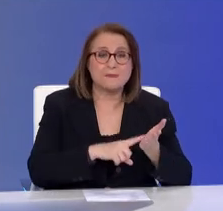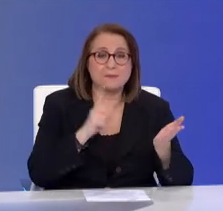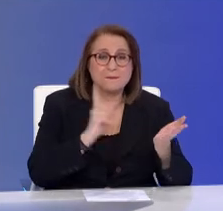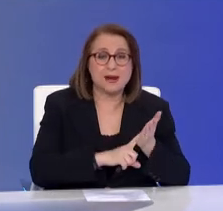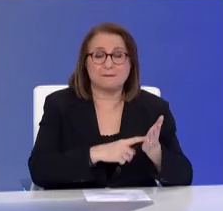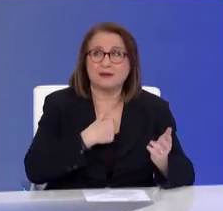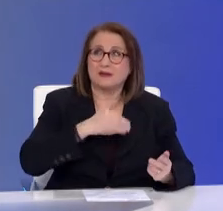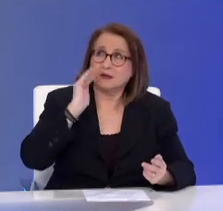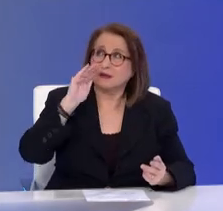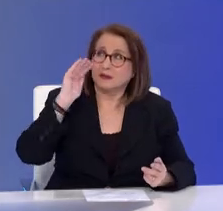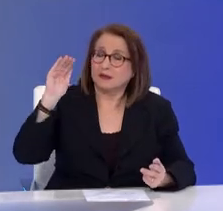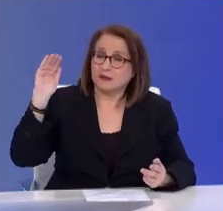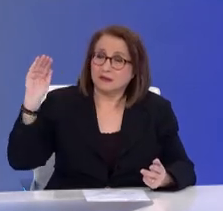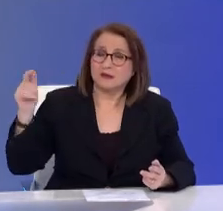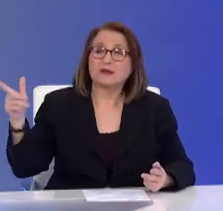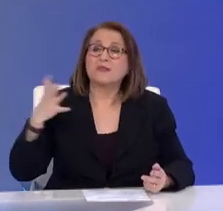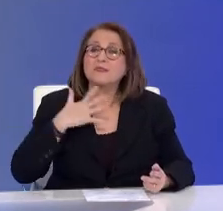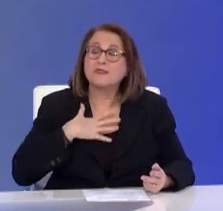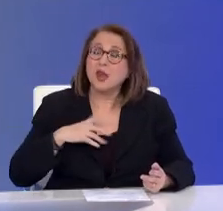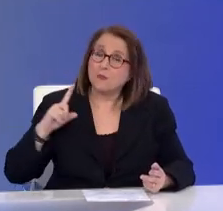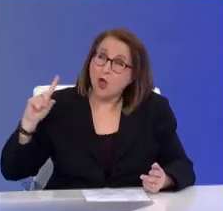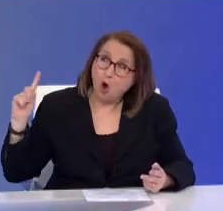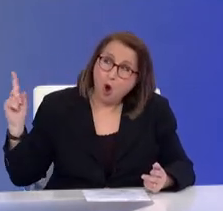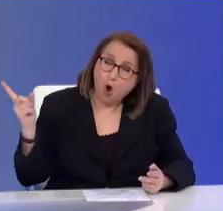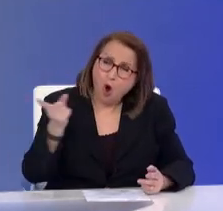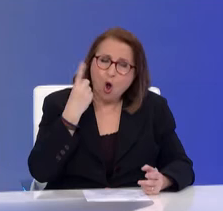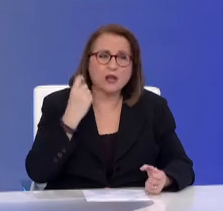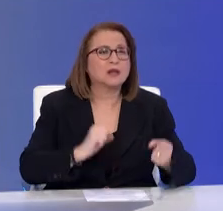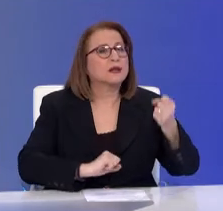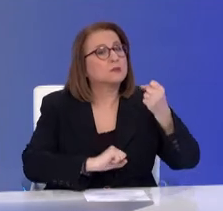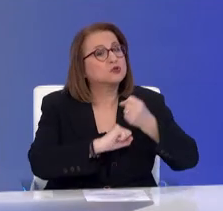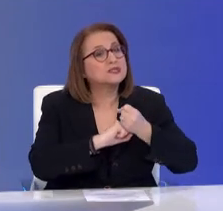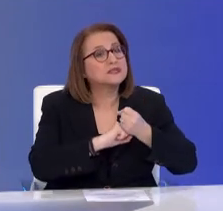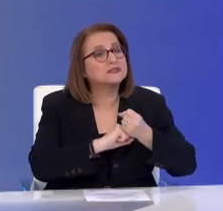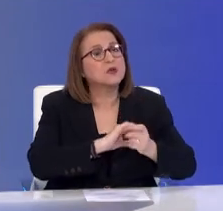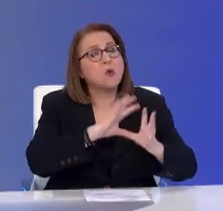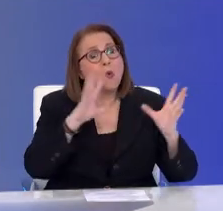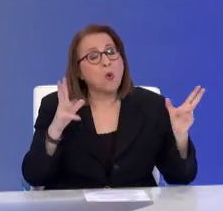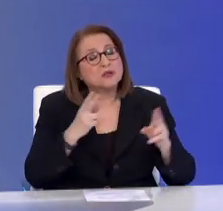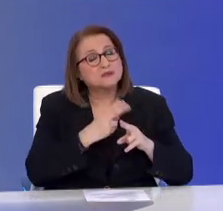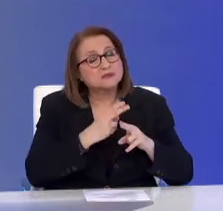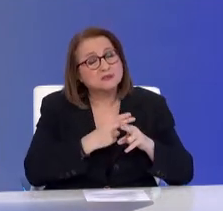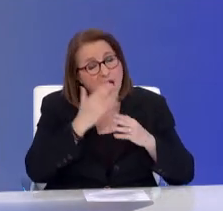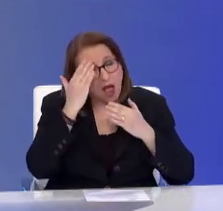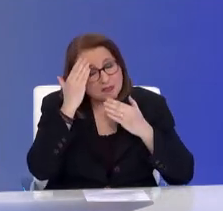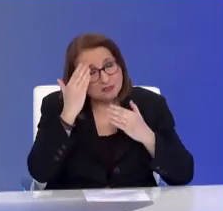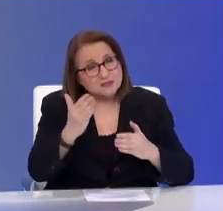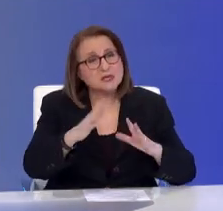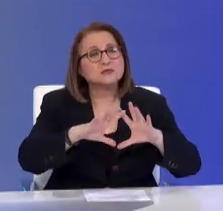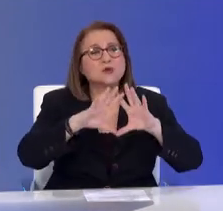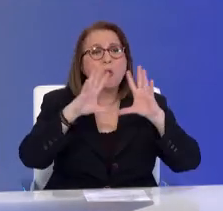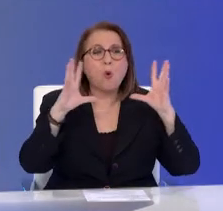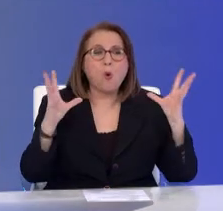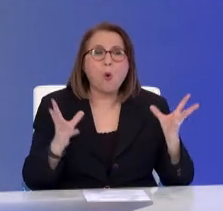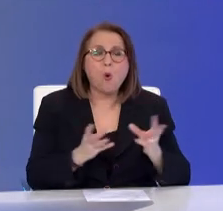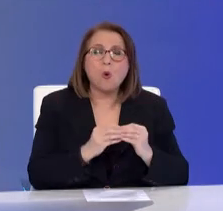σας καλούμε όλους να υπερασπιστείτε όλα στις αξίες για τις οποίες